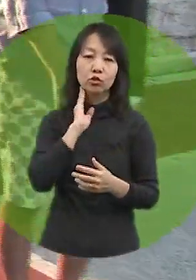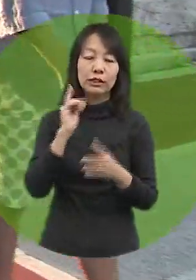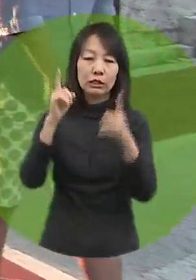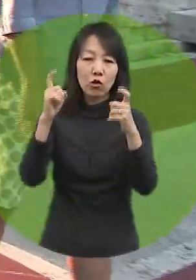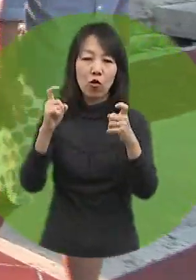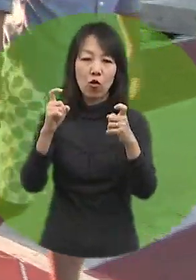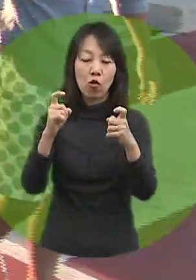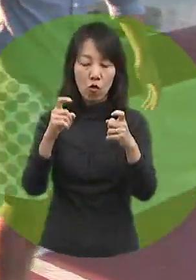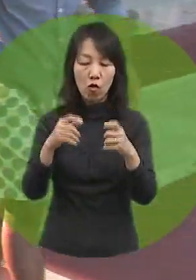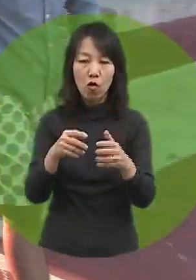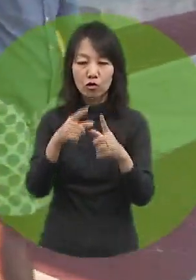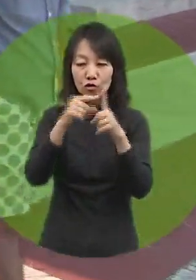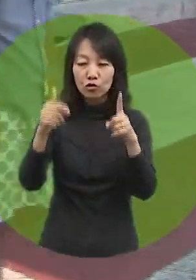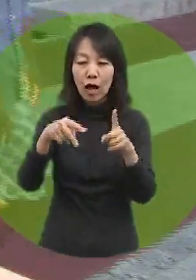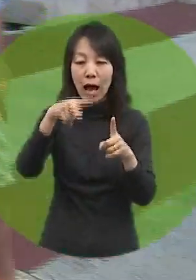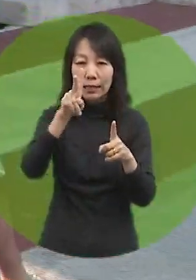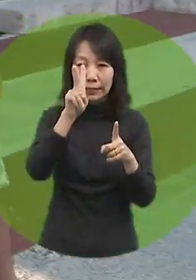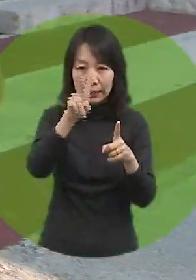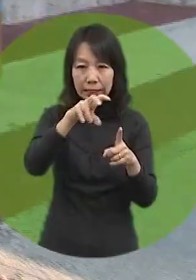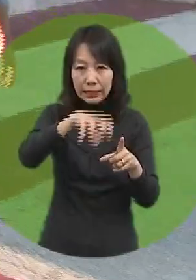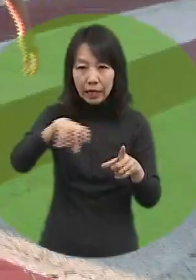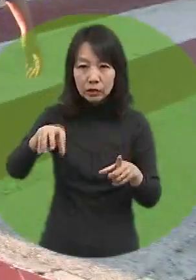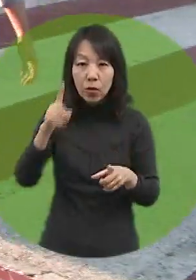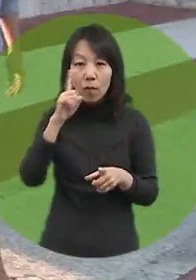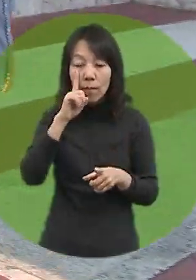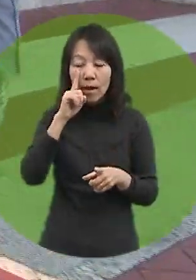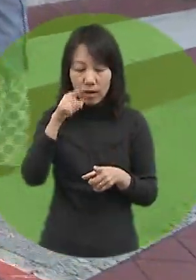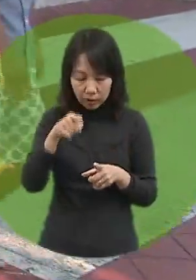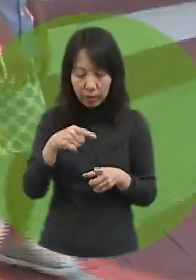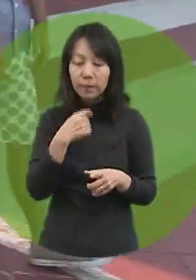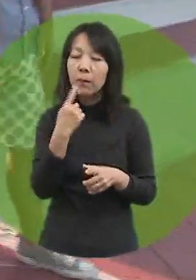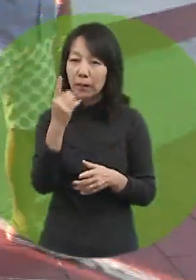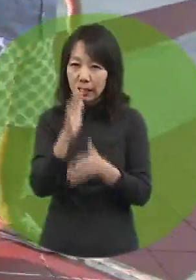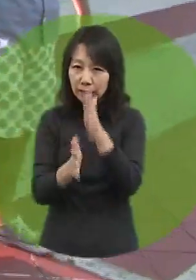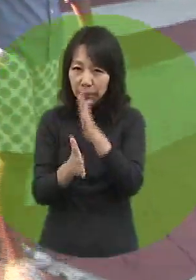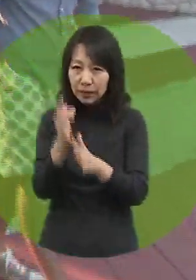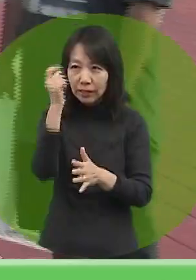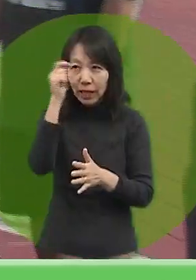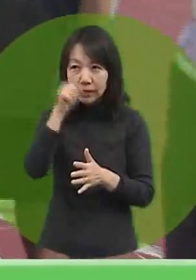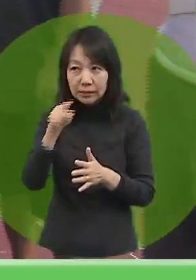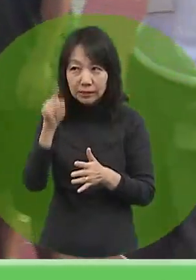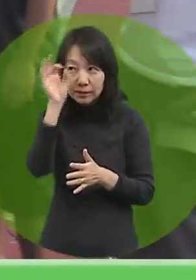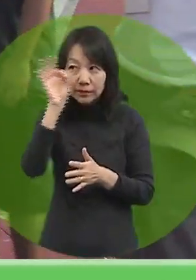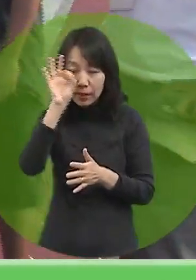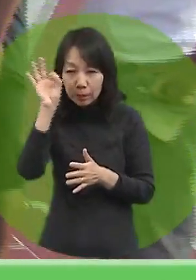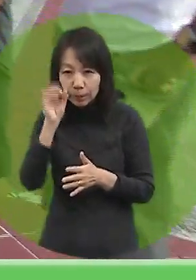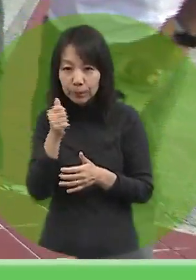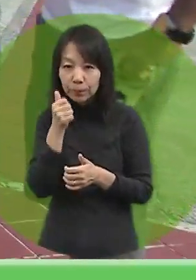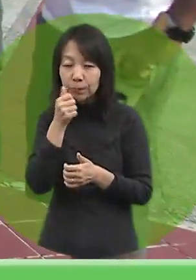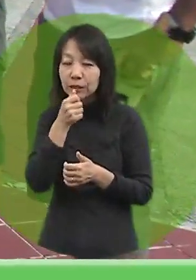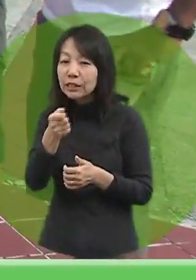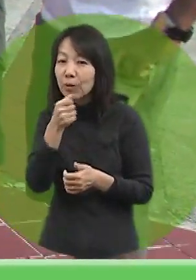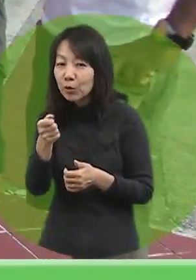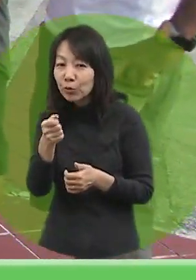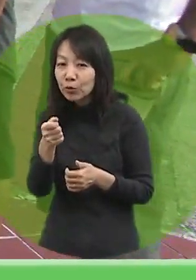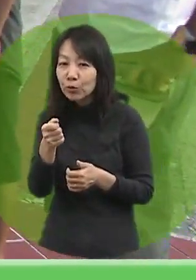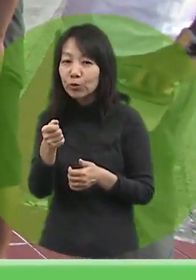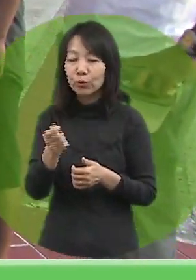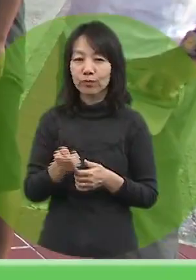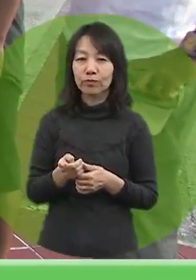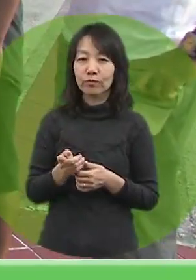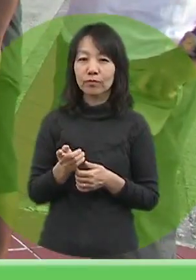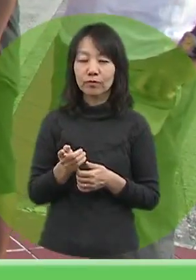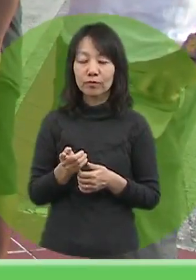城に到着。ここでもう一度外国人観光客にインタビューをしてみることに。 How about you